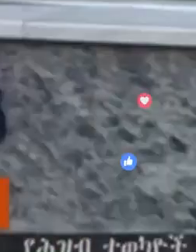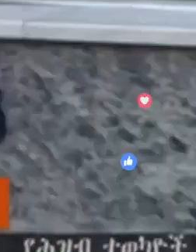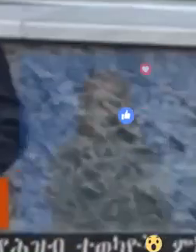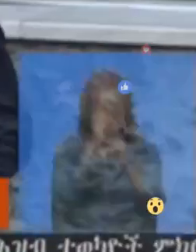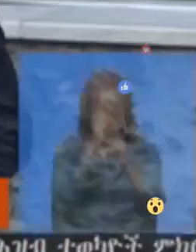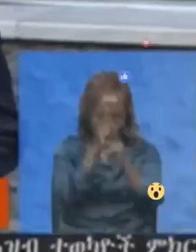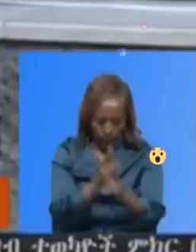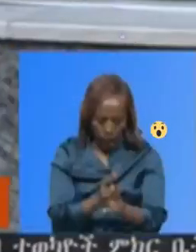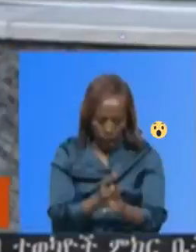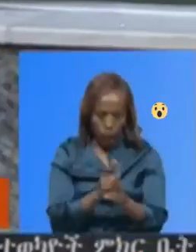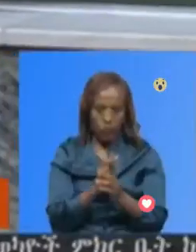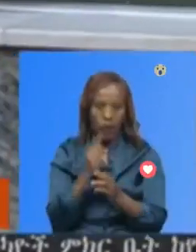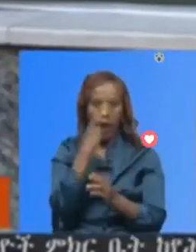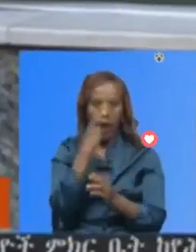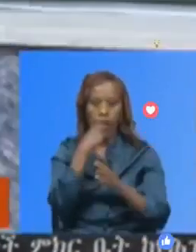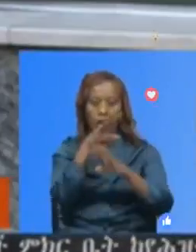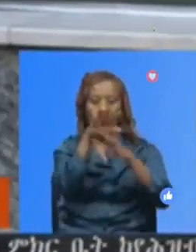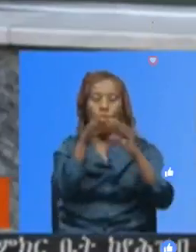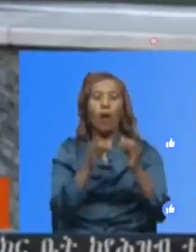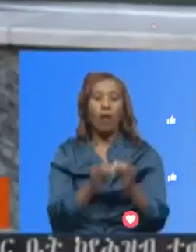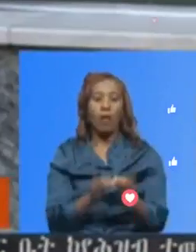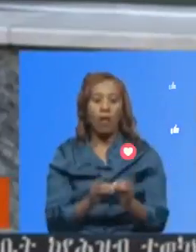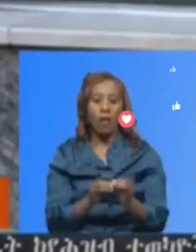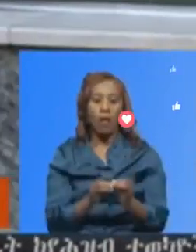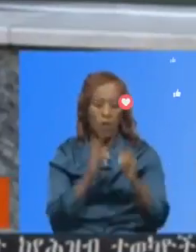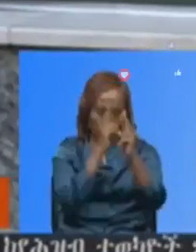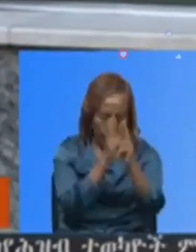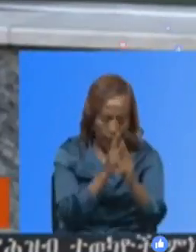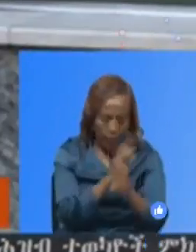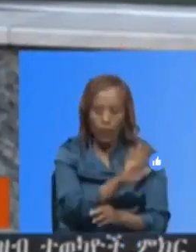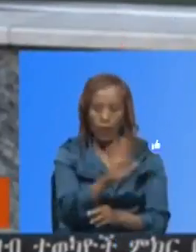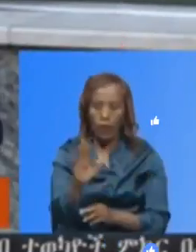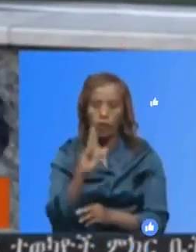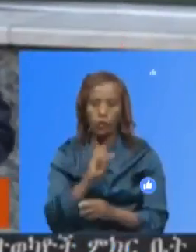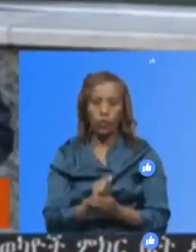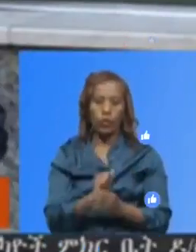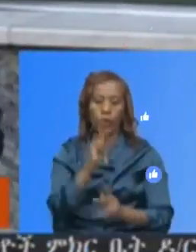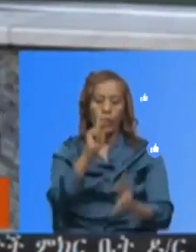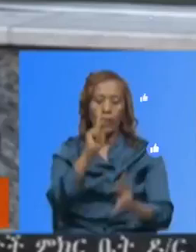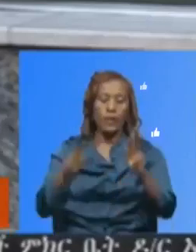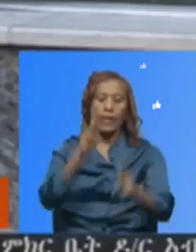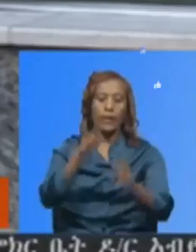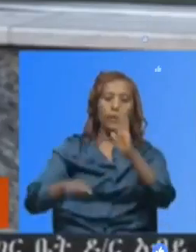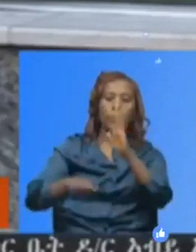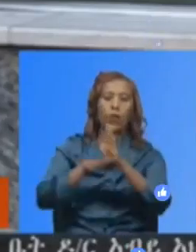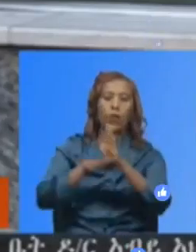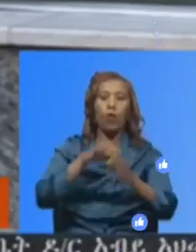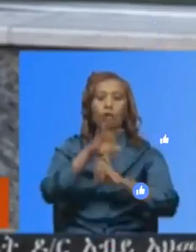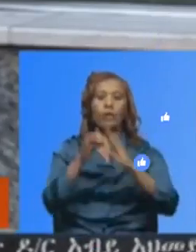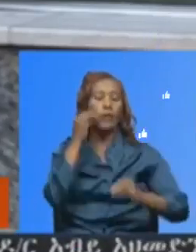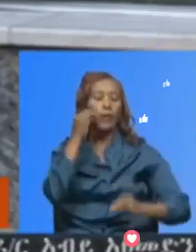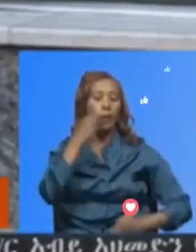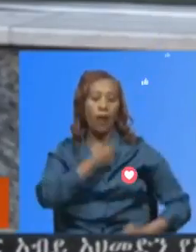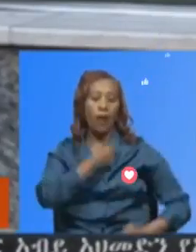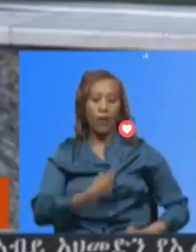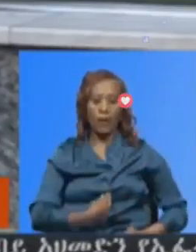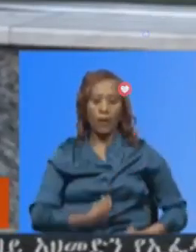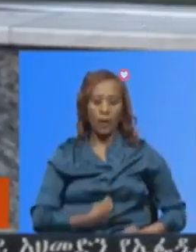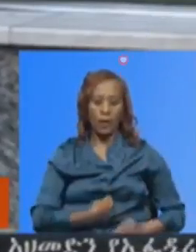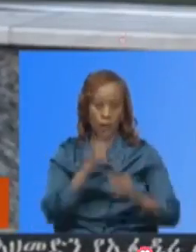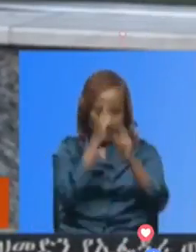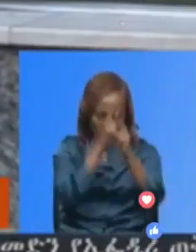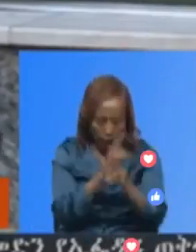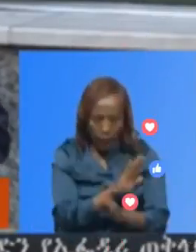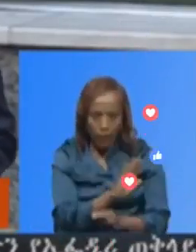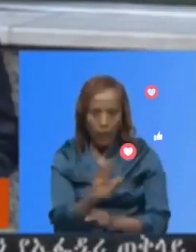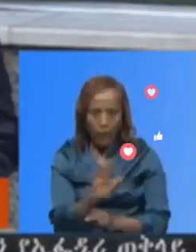የተከበሩ አፈ ጉባኤ፣ የተከበራችሁ የህዝብ ተወካዮች ምክር ቤት አባላት፣